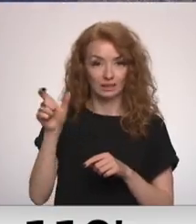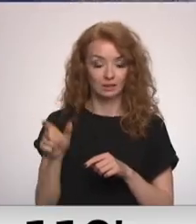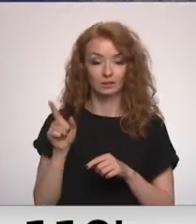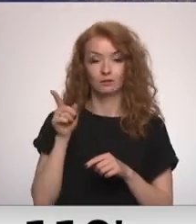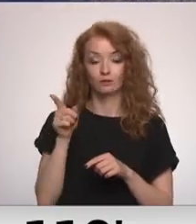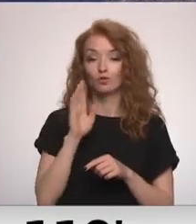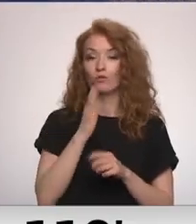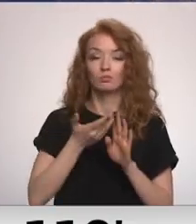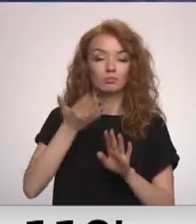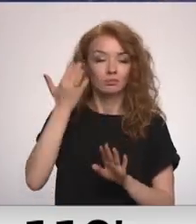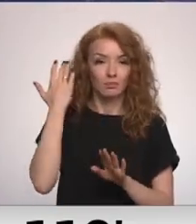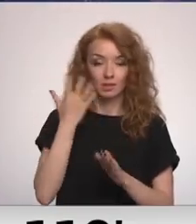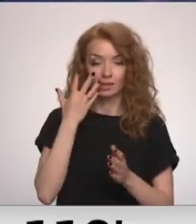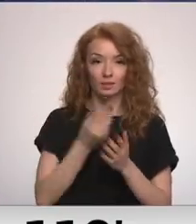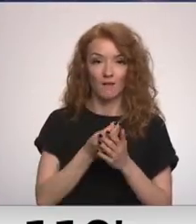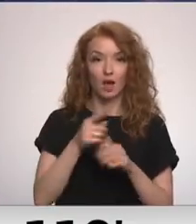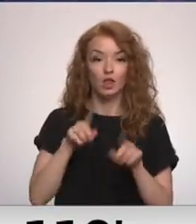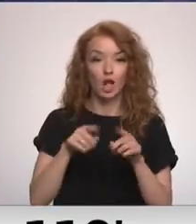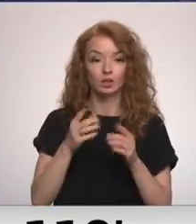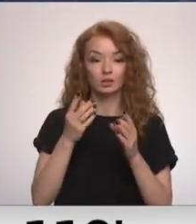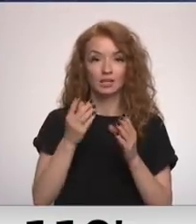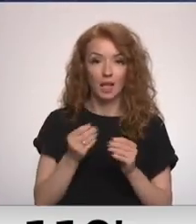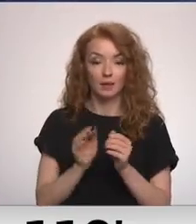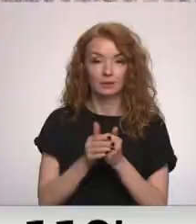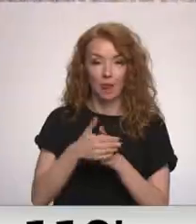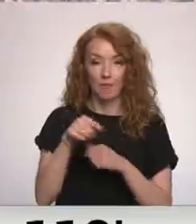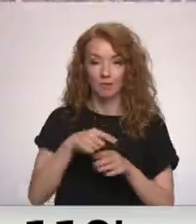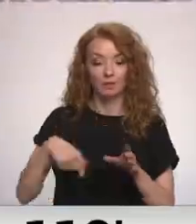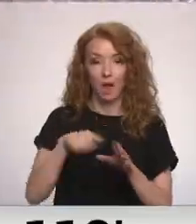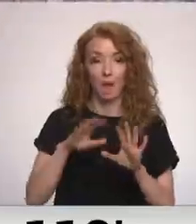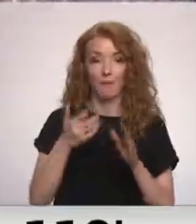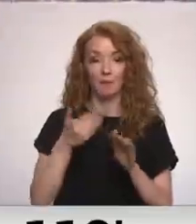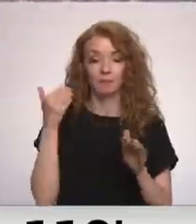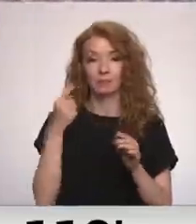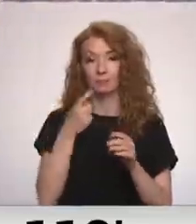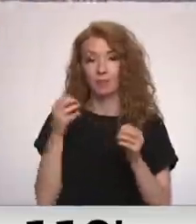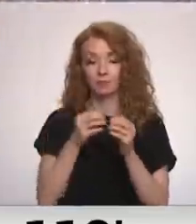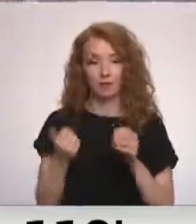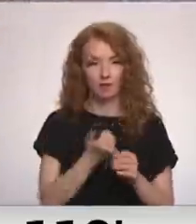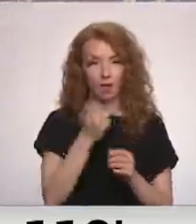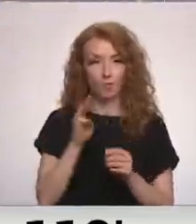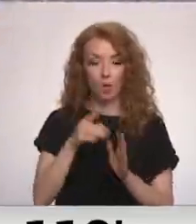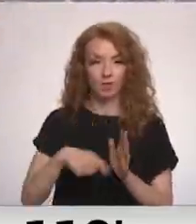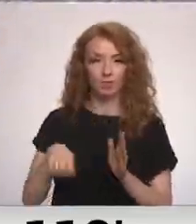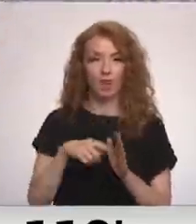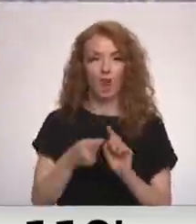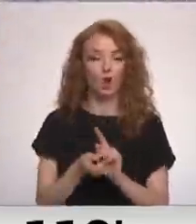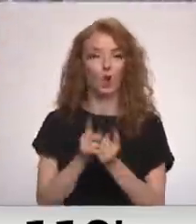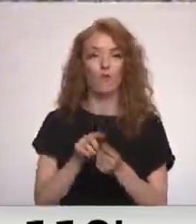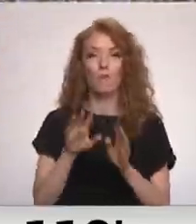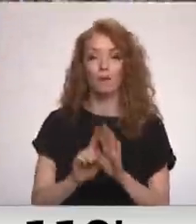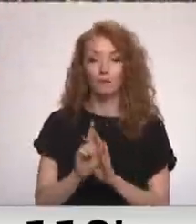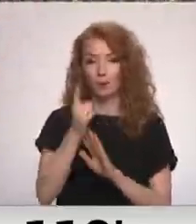1727. Gada vasarā salā dažas dienas slēpās no vajātājiem. Bet pirms 110 gadiem Mauricas sala kļuva par